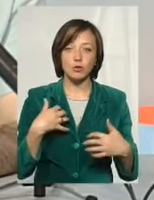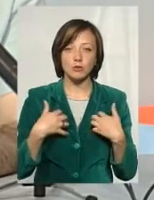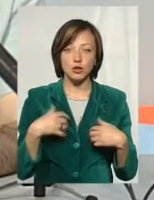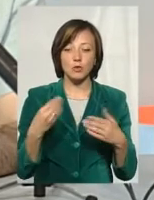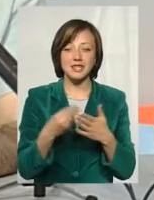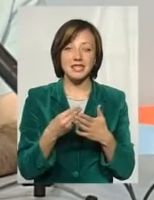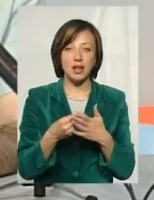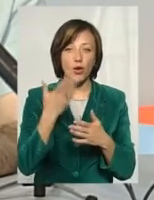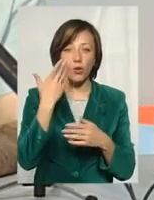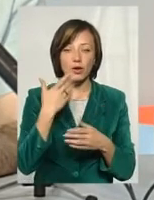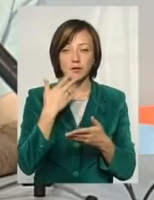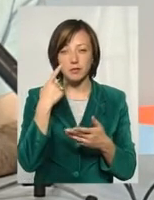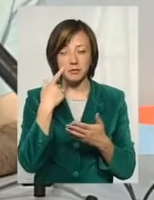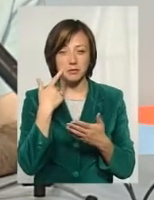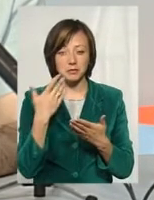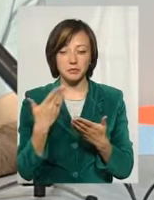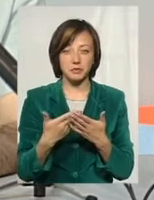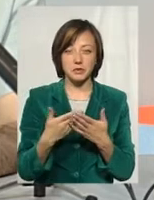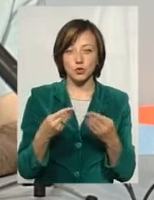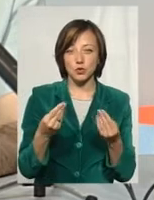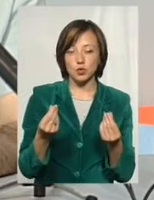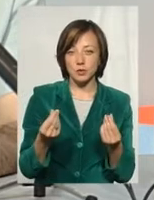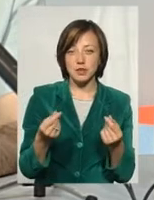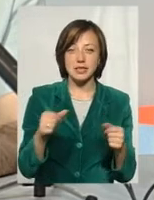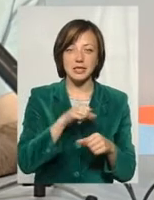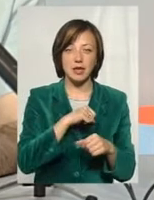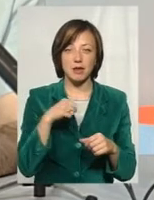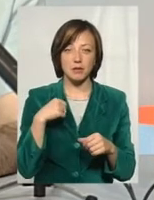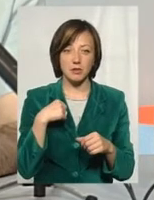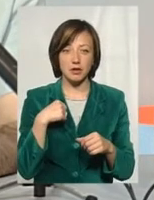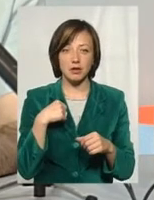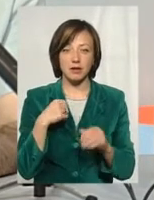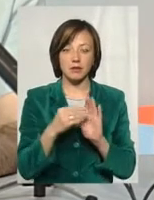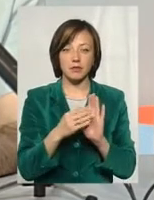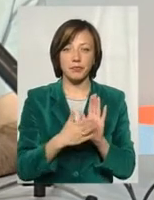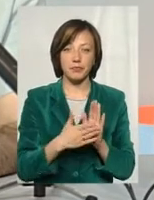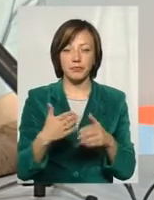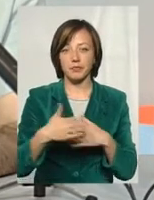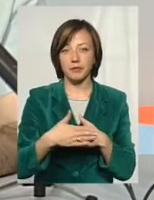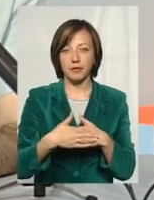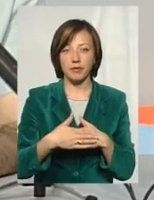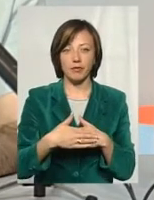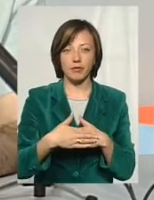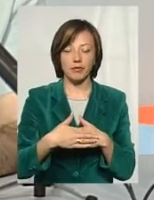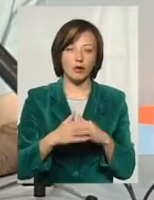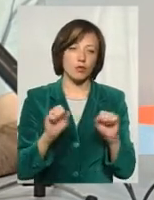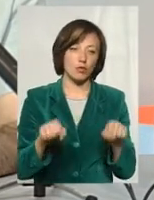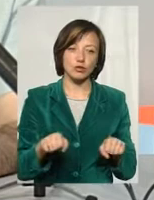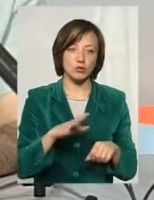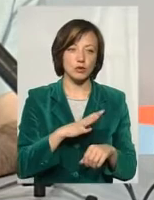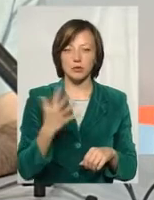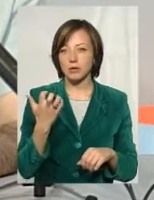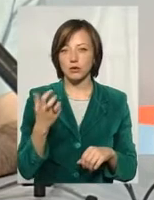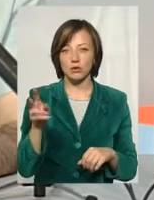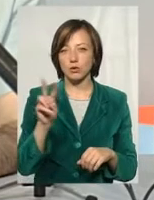коли немає орієнтовної суми, щоб самі, скажімо, позначили, а це буде десь коливатися на рівні, ну,